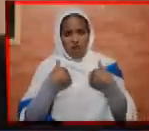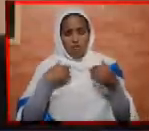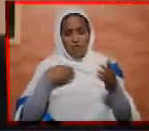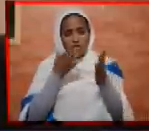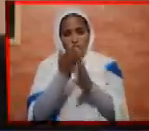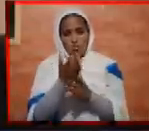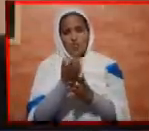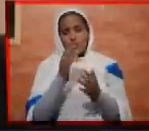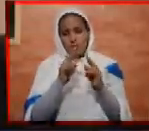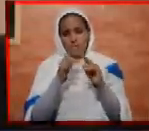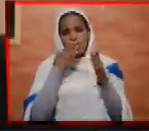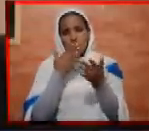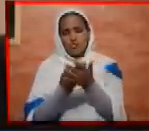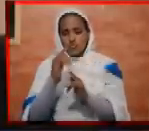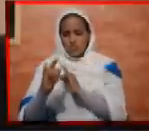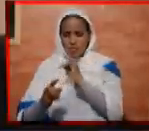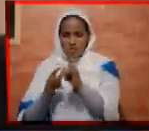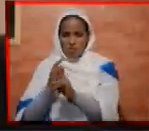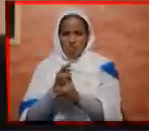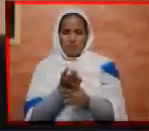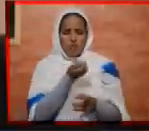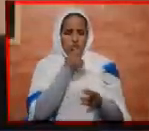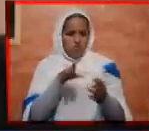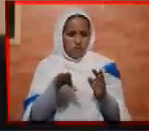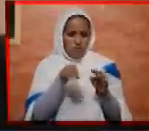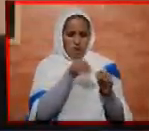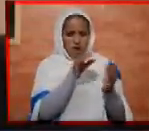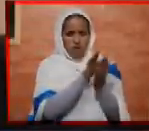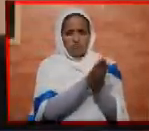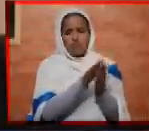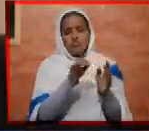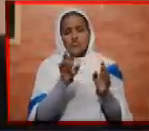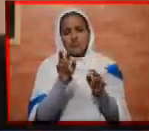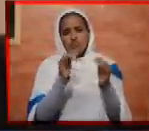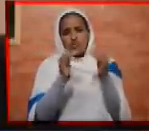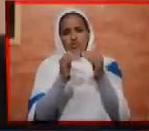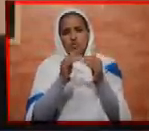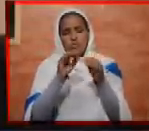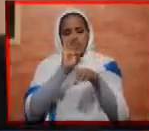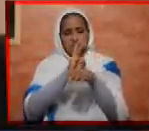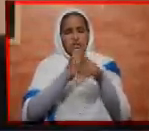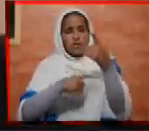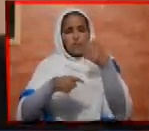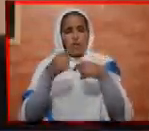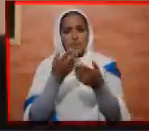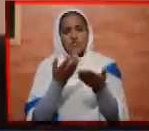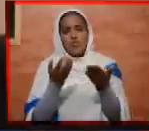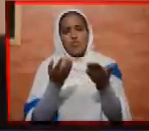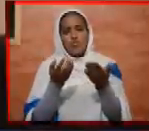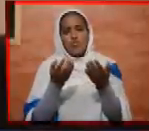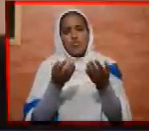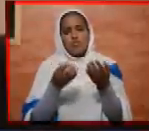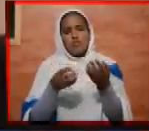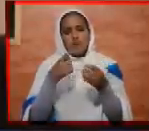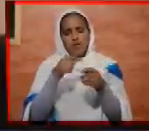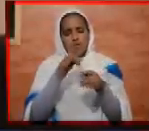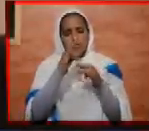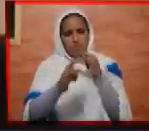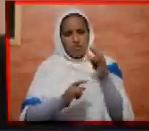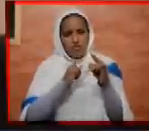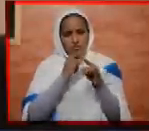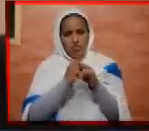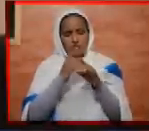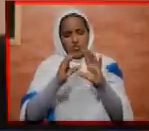ሊቃነ ጳጳሳት ድረስ ብዙ አባቶቻችን ድጓውን፣ አቋቋሙን፣ ዝማሬውን፣